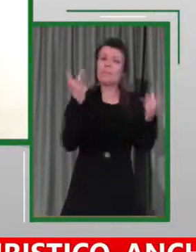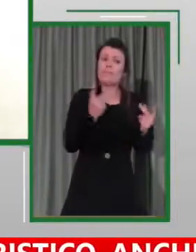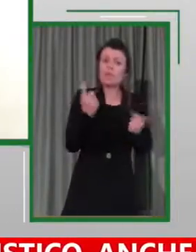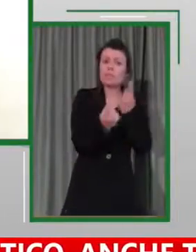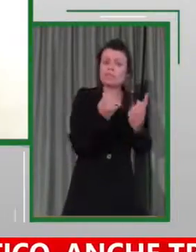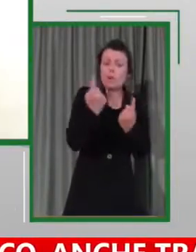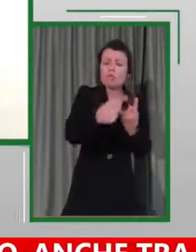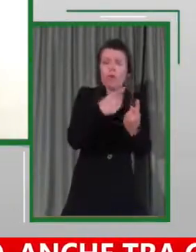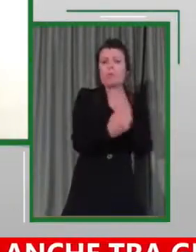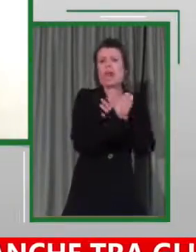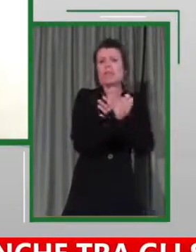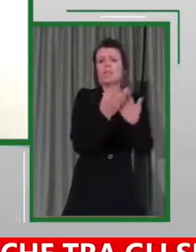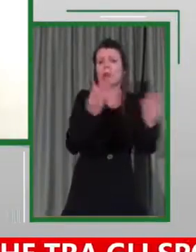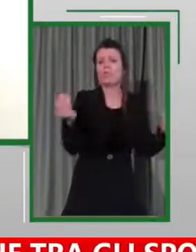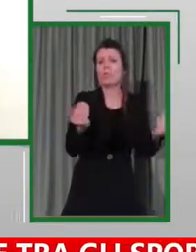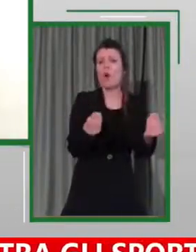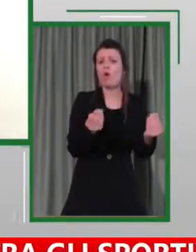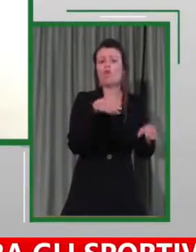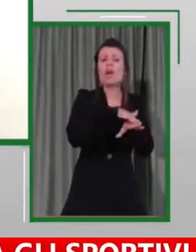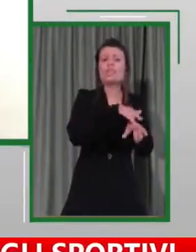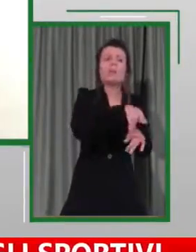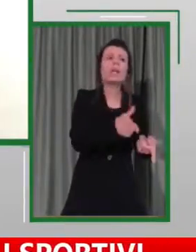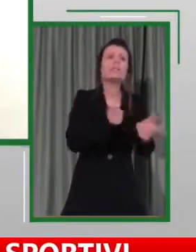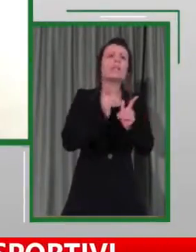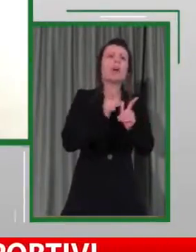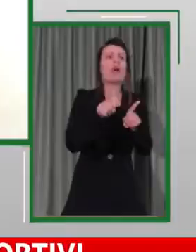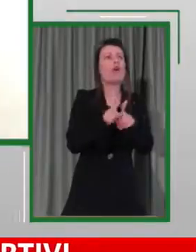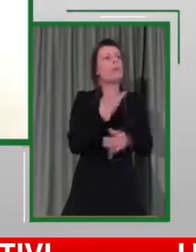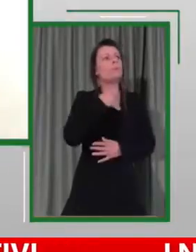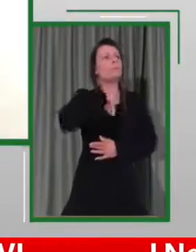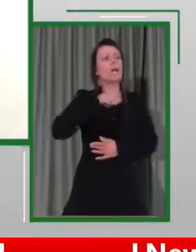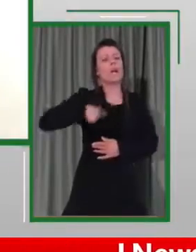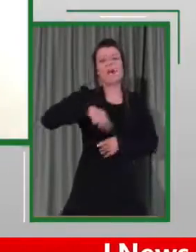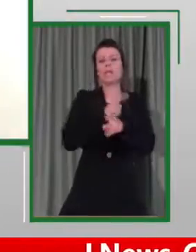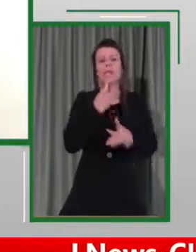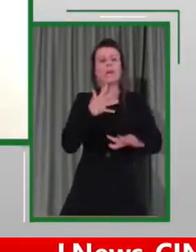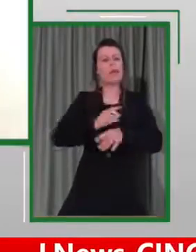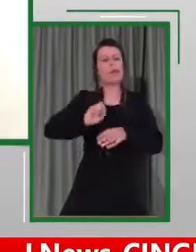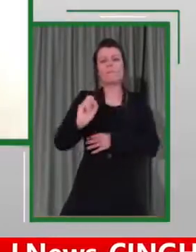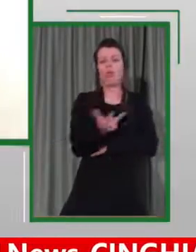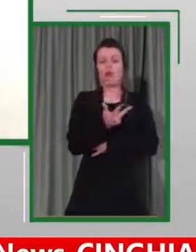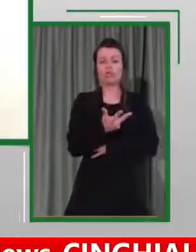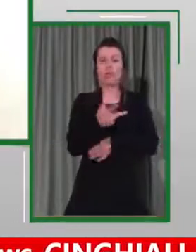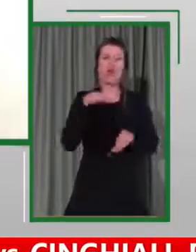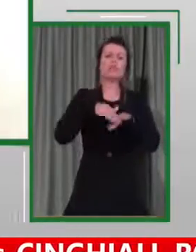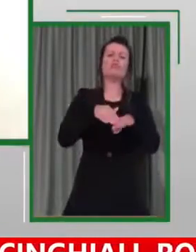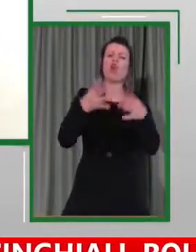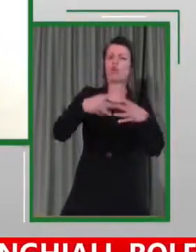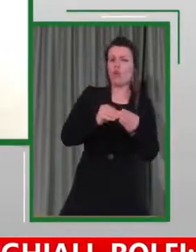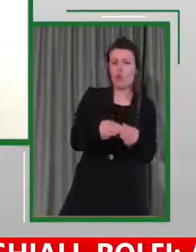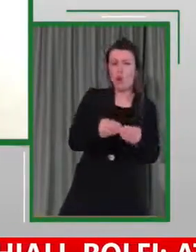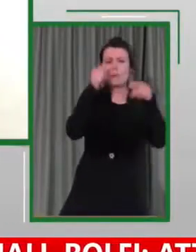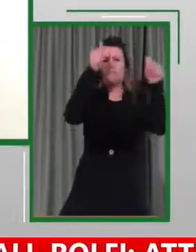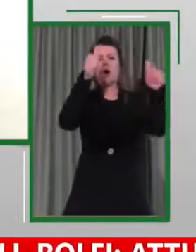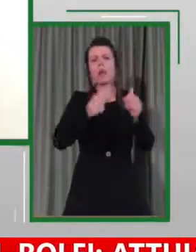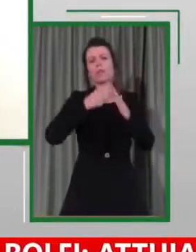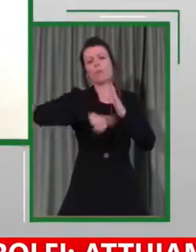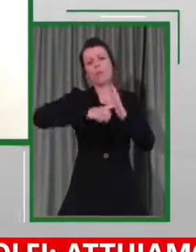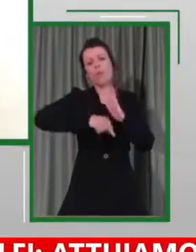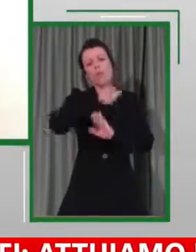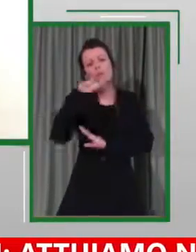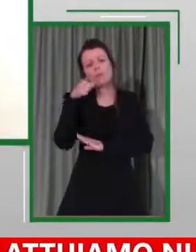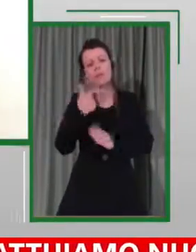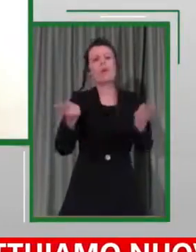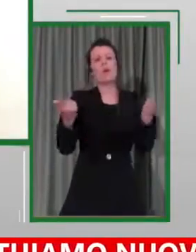più in fretta a questa esperienza. Normalmente quando si fanno dei bandi passano mesi per disegnare i bandi, mesi per ricevere i